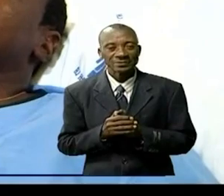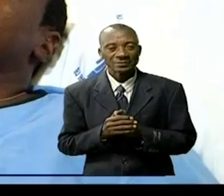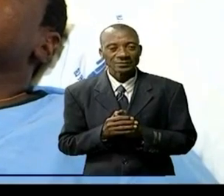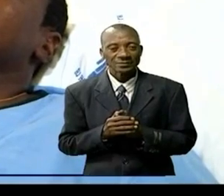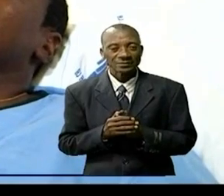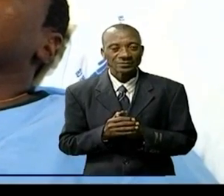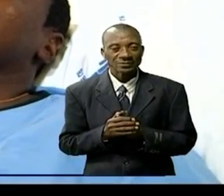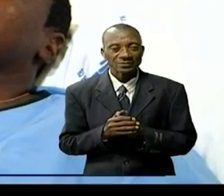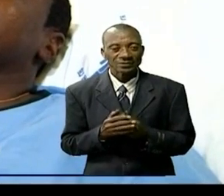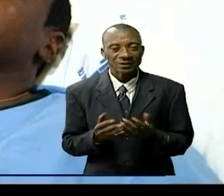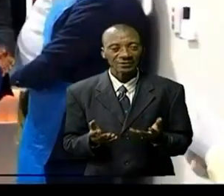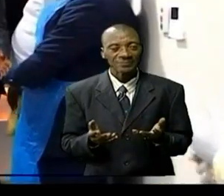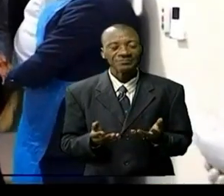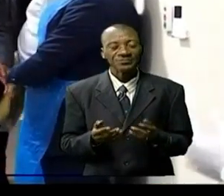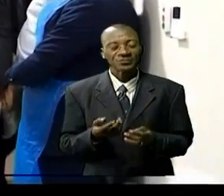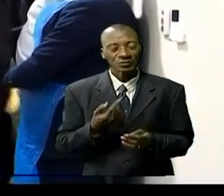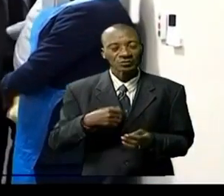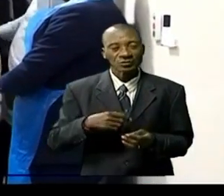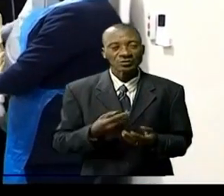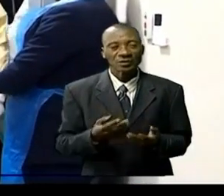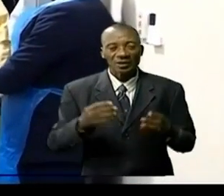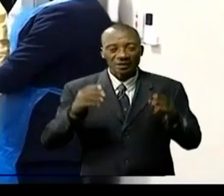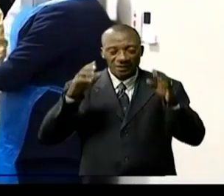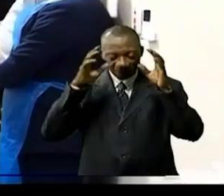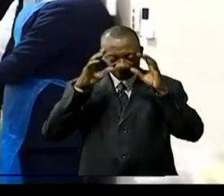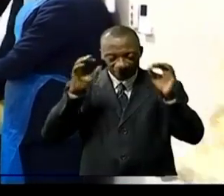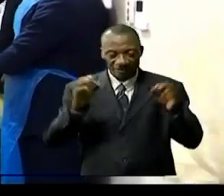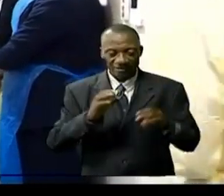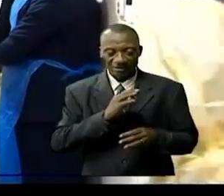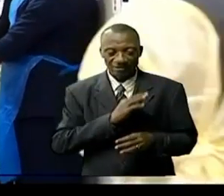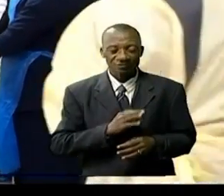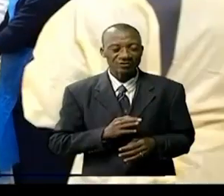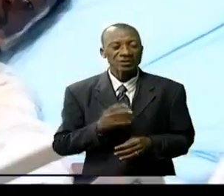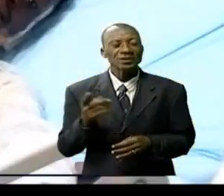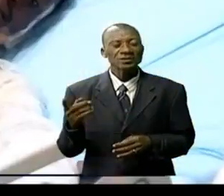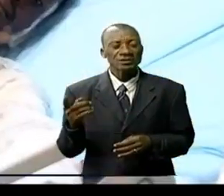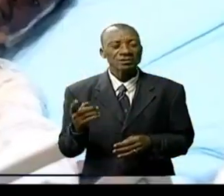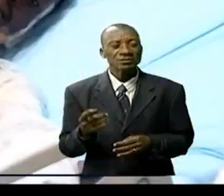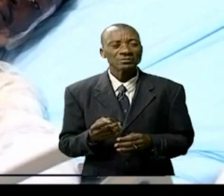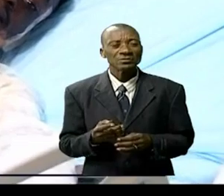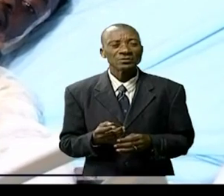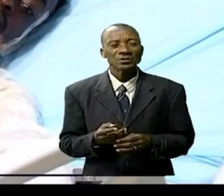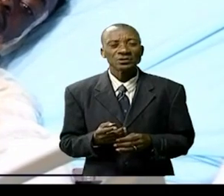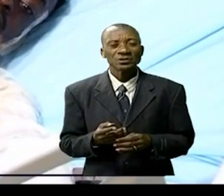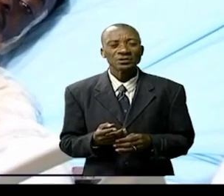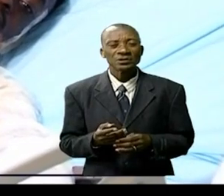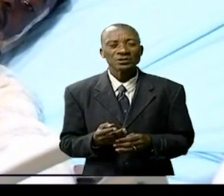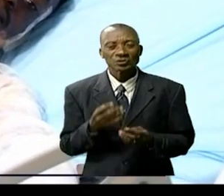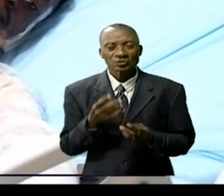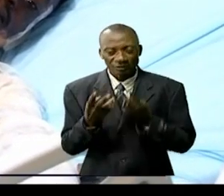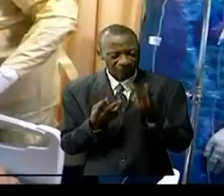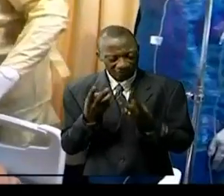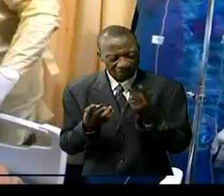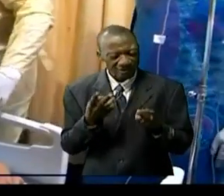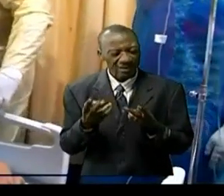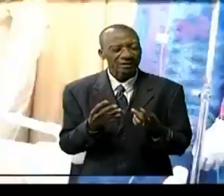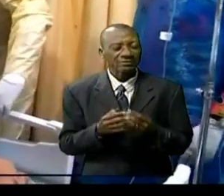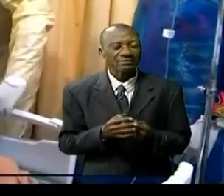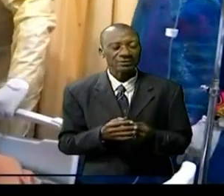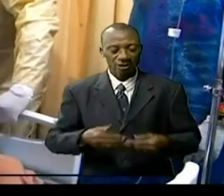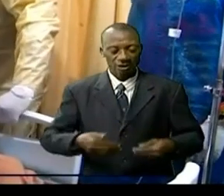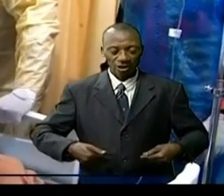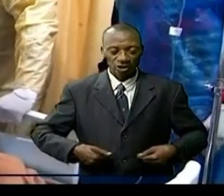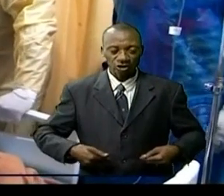pour les chef de l'état est allé aussi à la rescousse de justin mots tombent aux jeunes combattants de l'udps épaisse victimes des